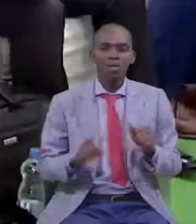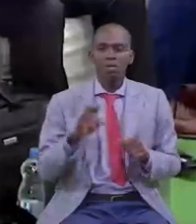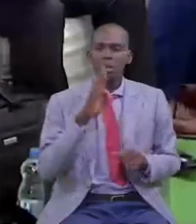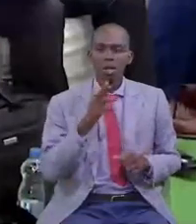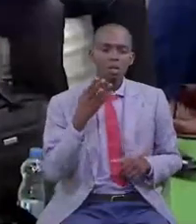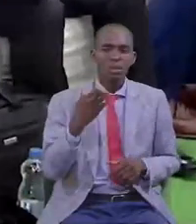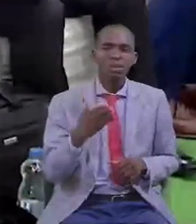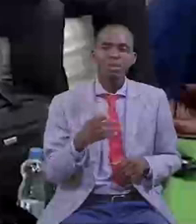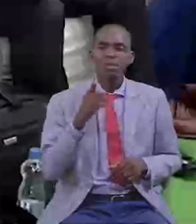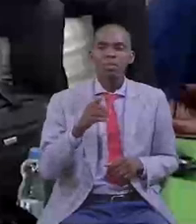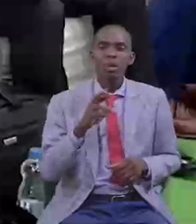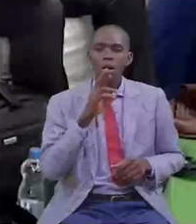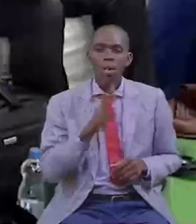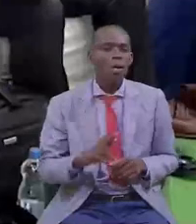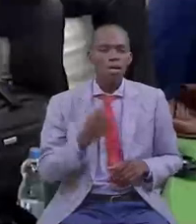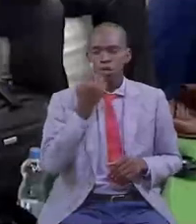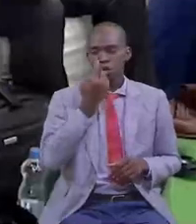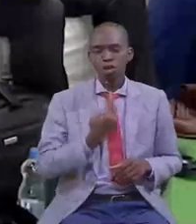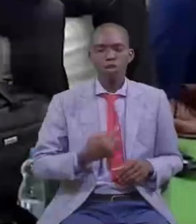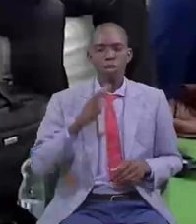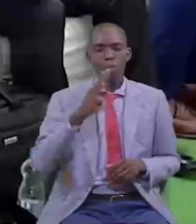Est-ce que tu es tout seul là-bas?